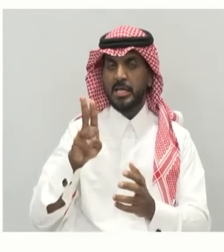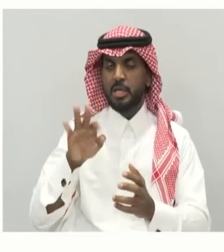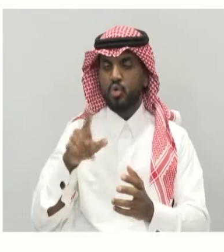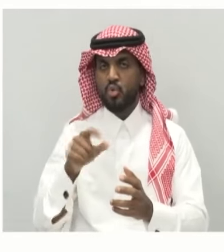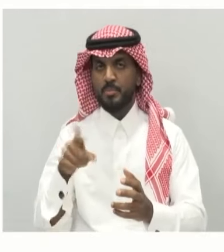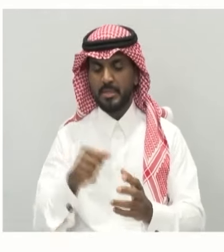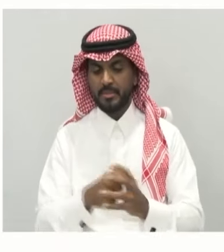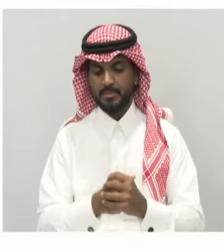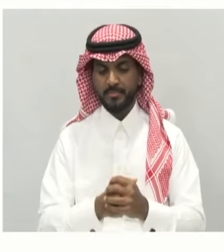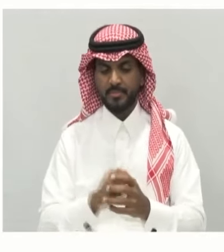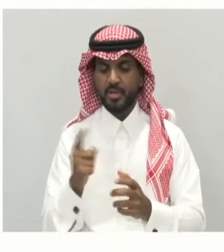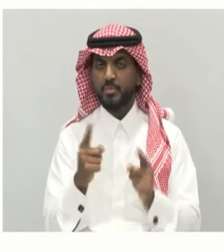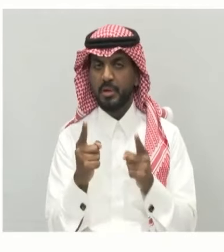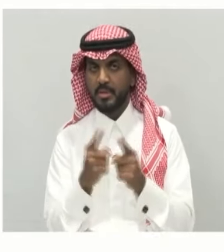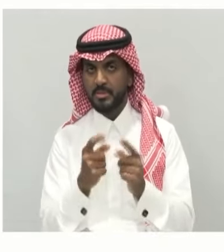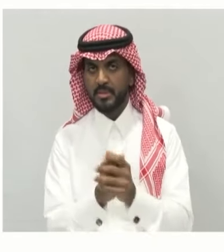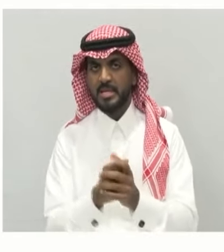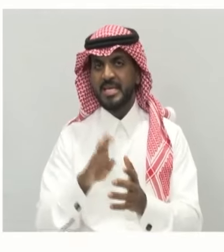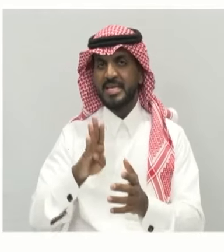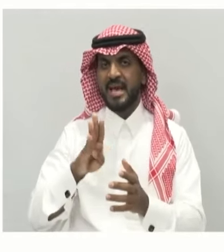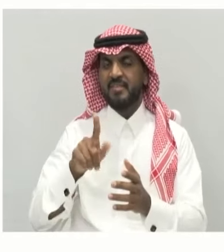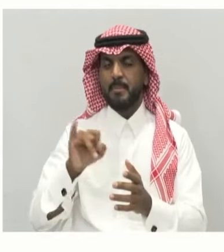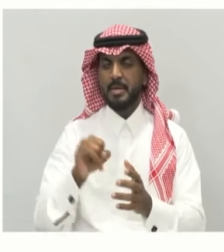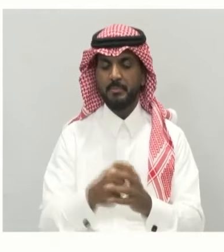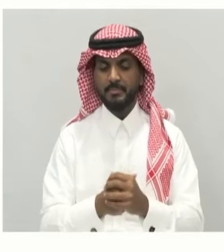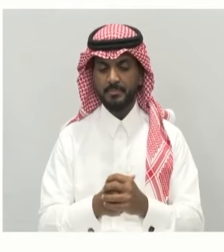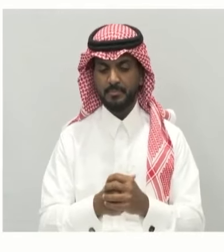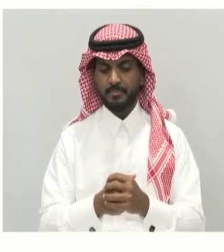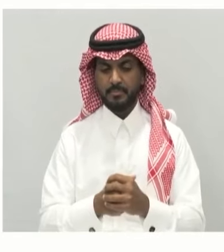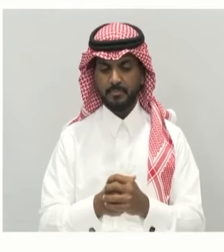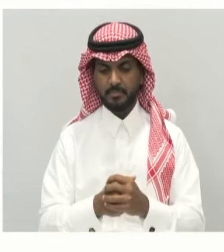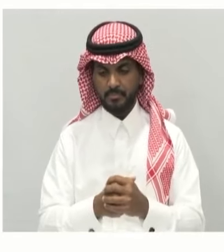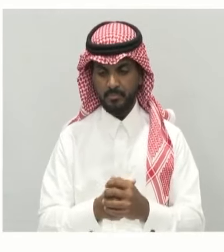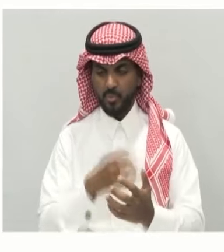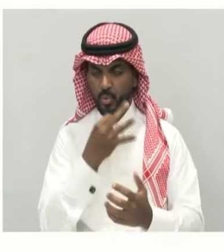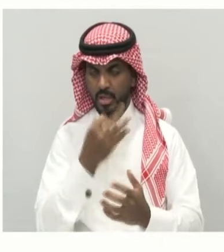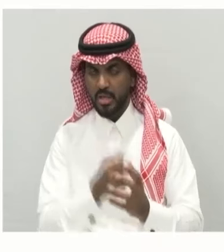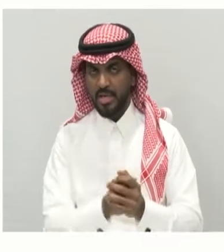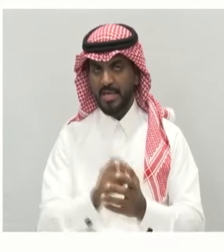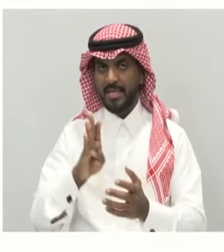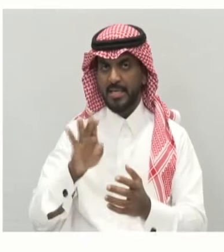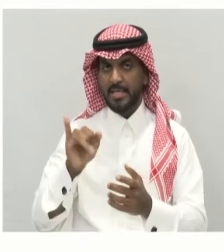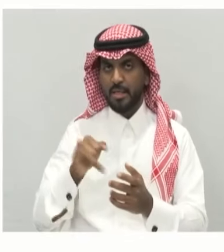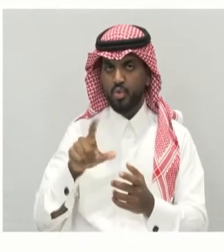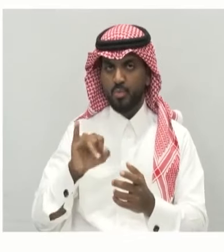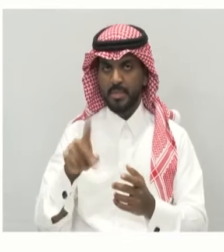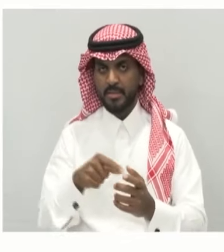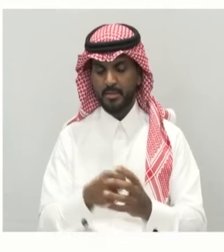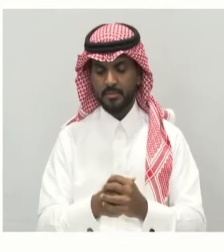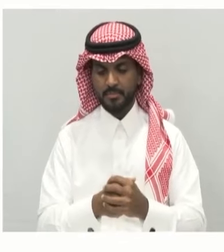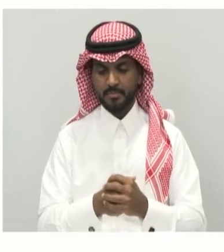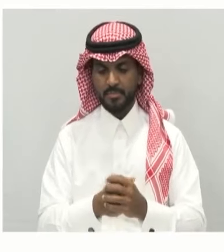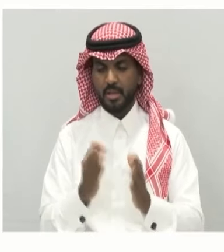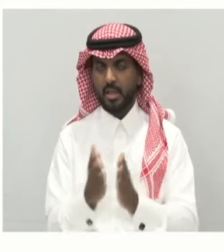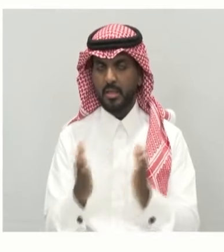بارك الله فيكم ونكتب رمز الكيلومتر ك لام م ونقراه كيلو متر بارك الله فيكم